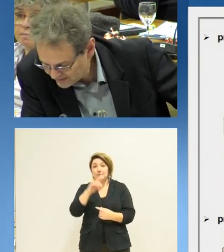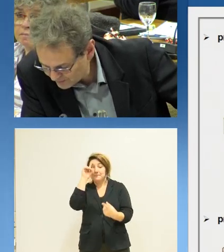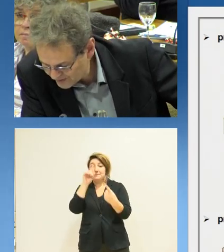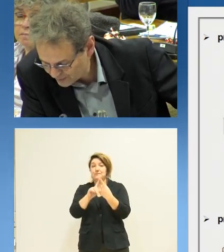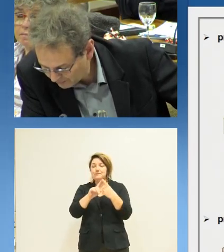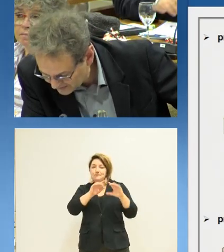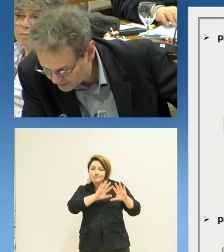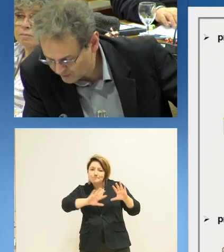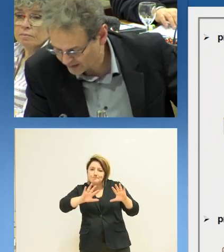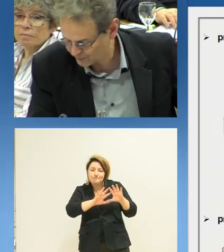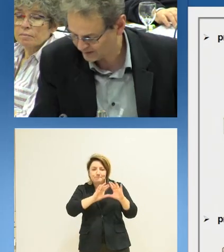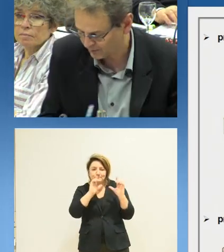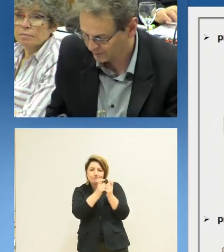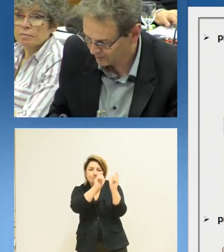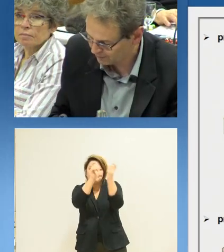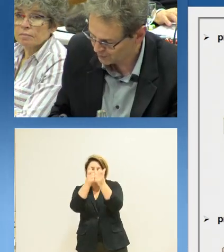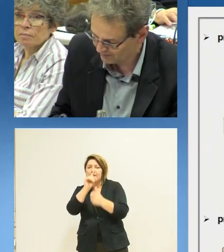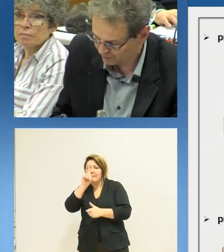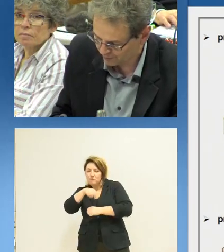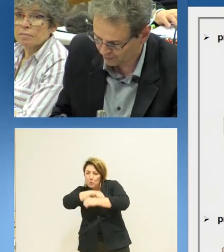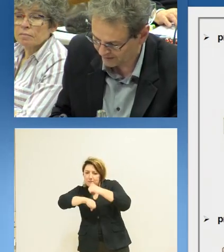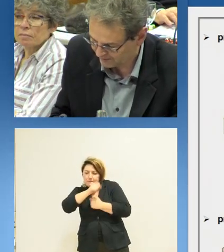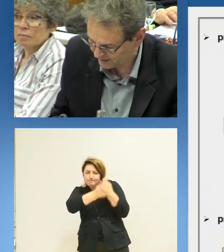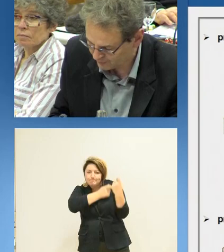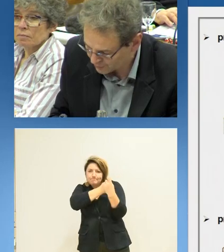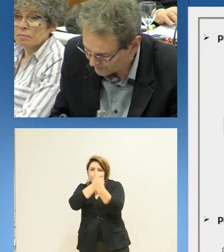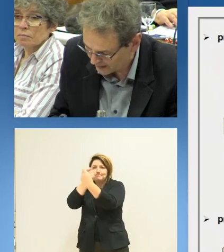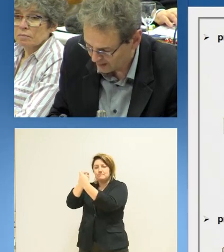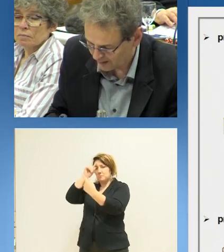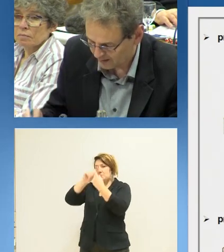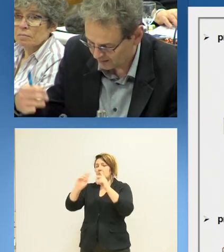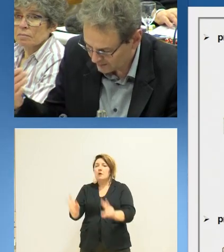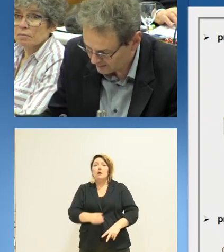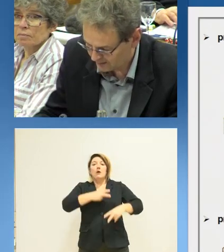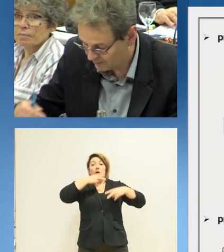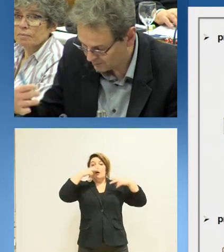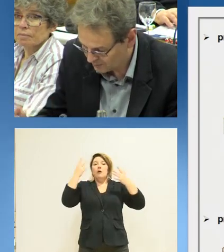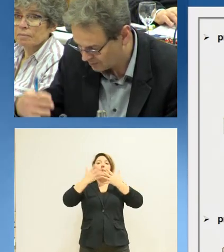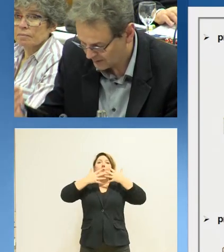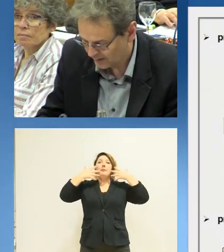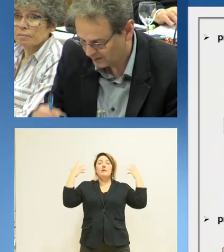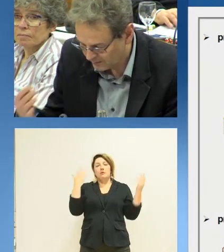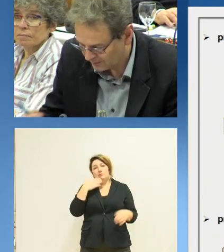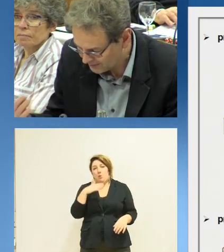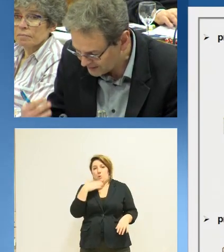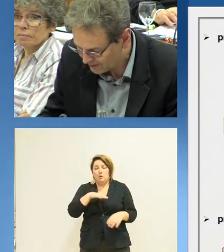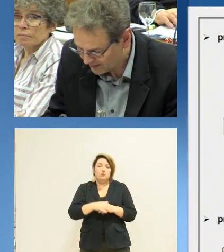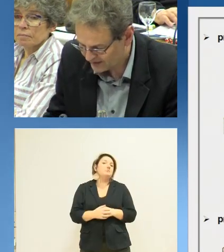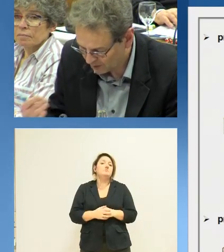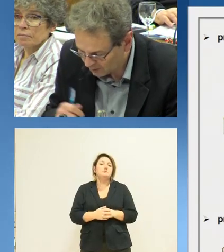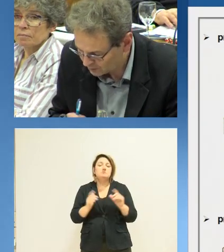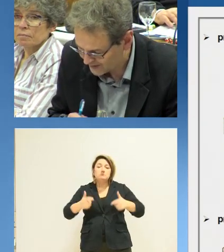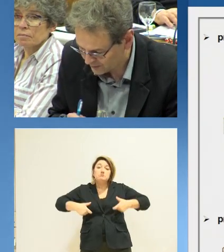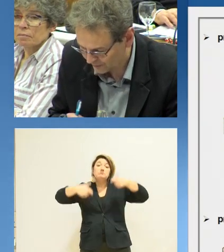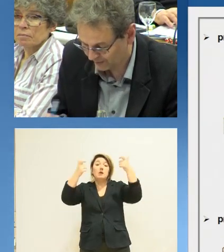des dispositions particulières sont à prendre dans les projets pour que l'on respire mieux donc en équipe les